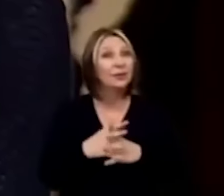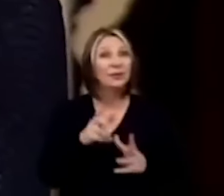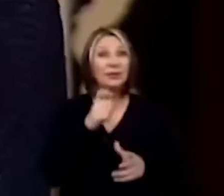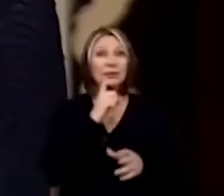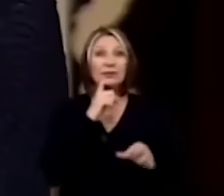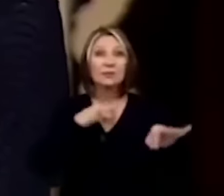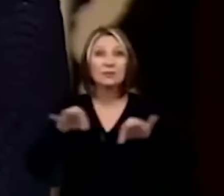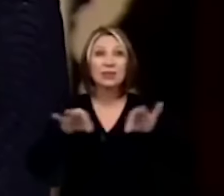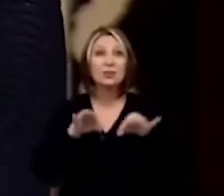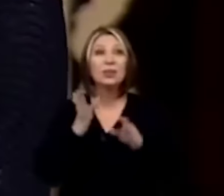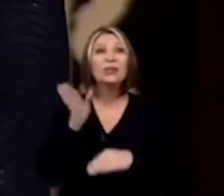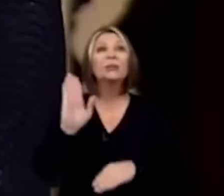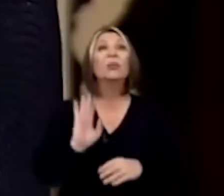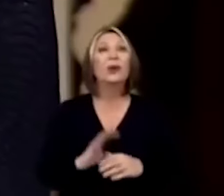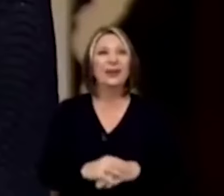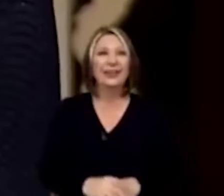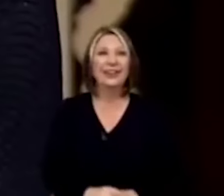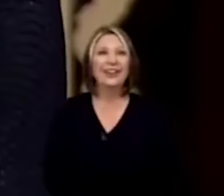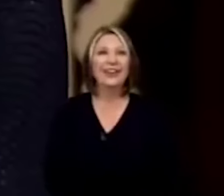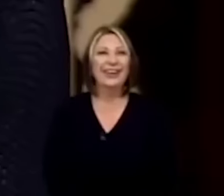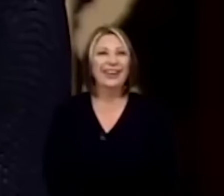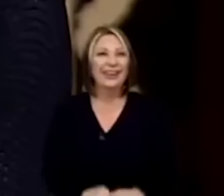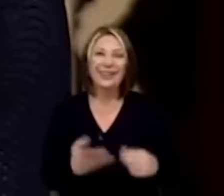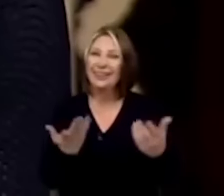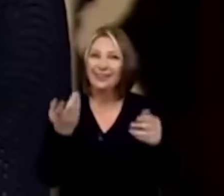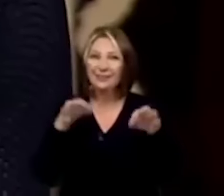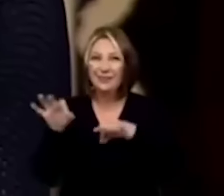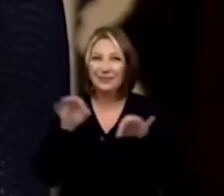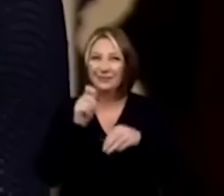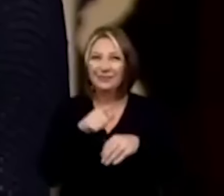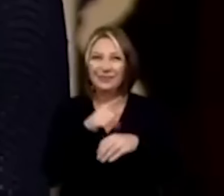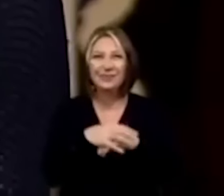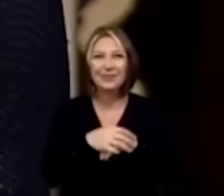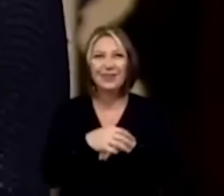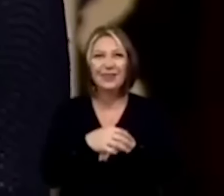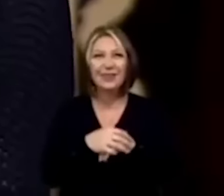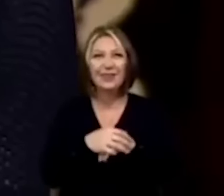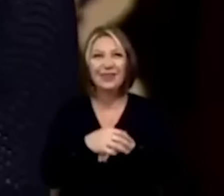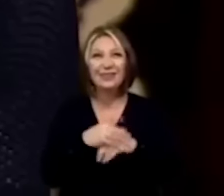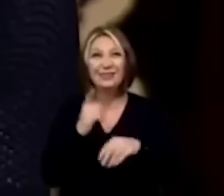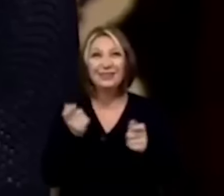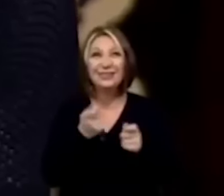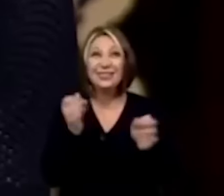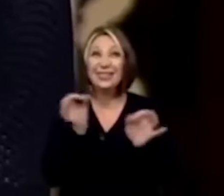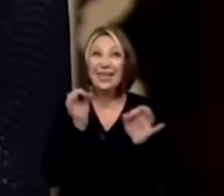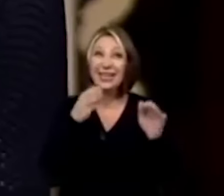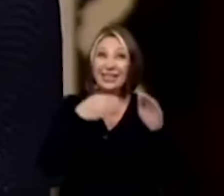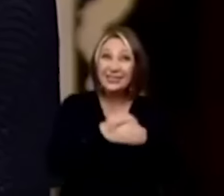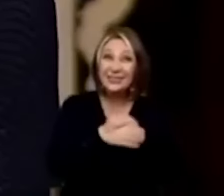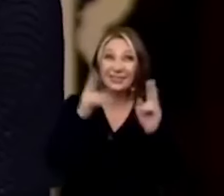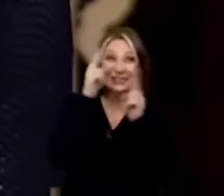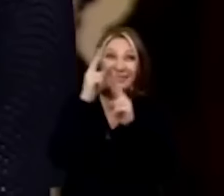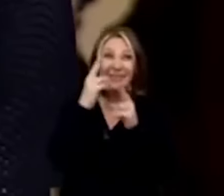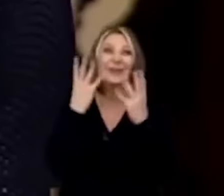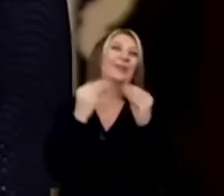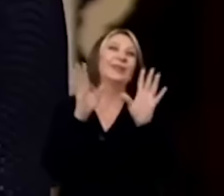Yanlış planlamışım, gitmiyor. Nasıl planlamıştınız? Şu işlere daha erken girmeyi